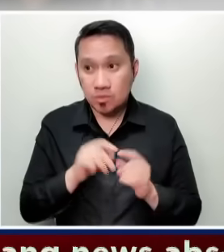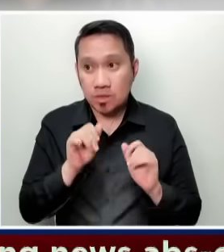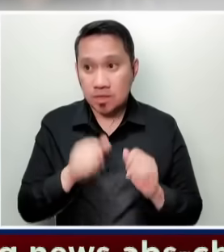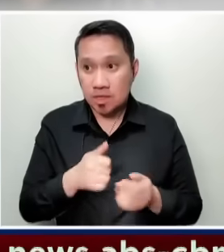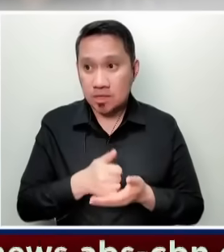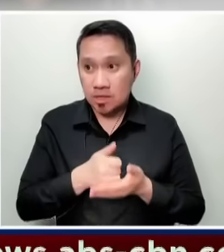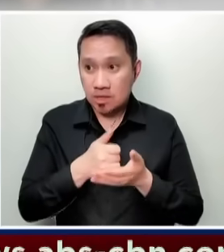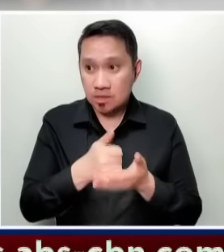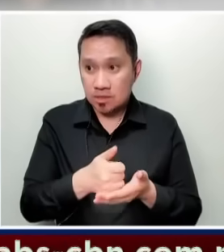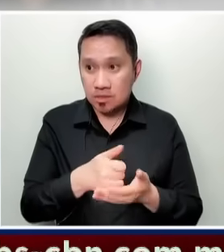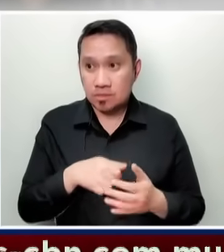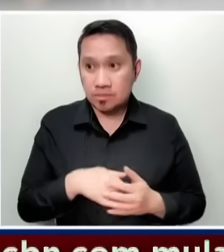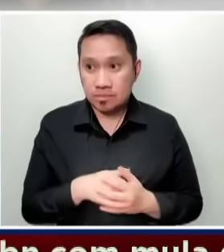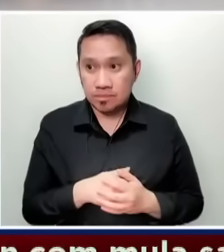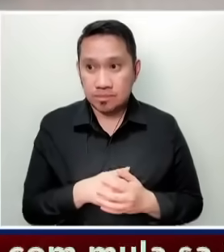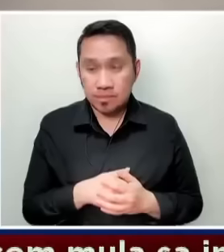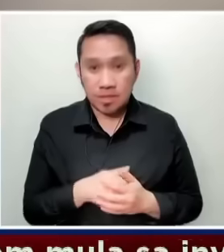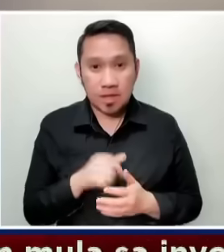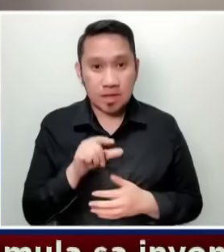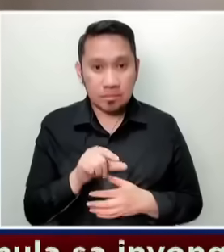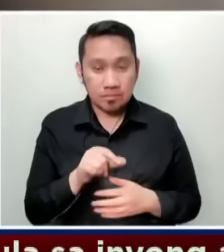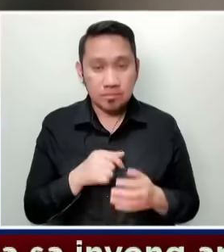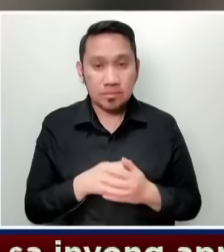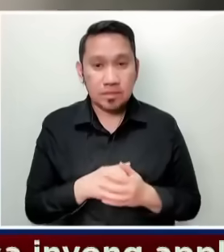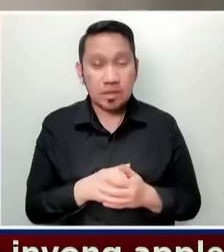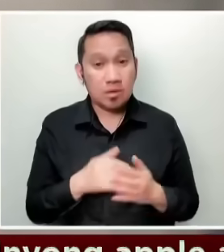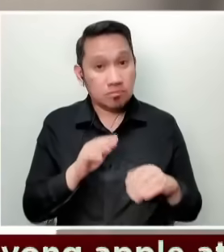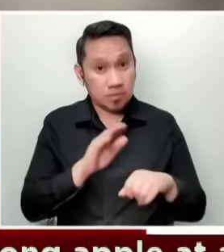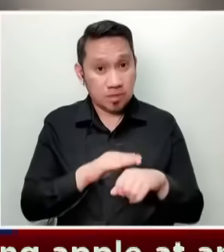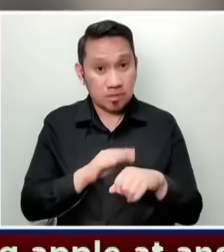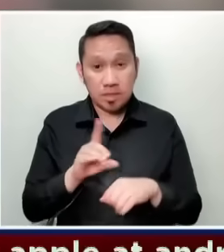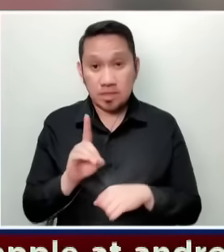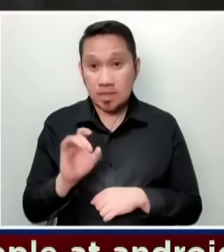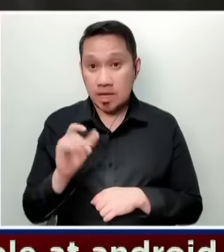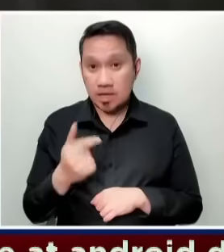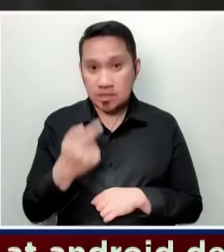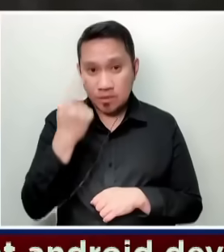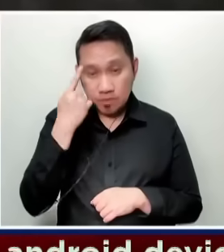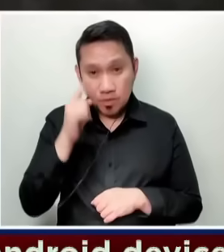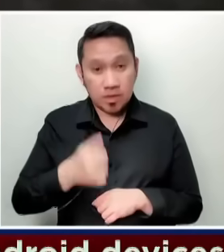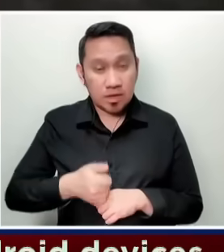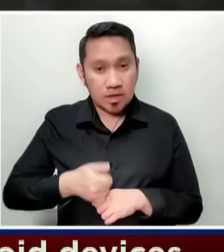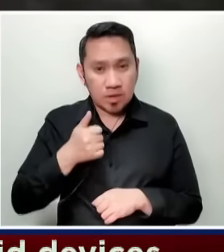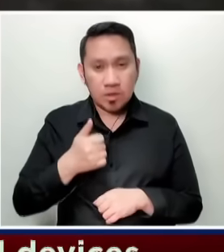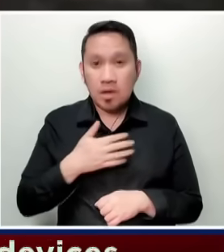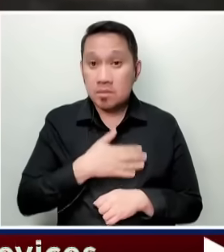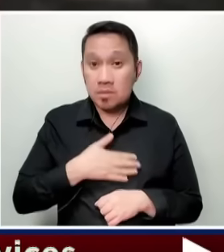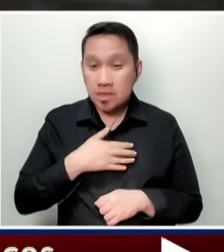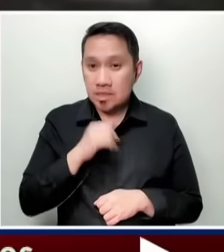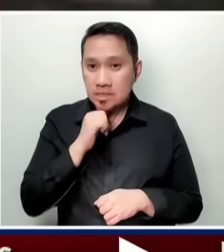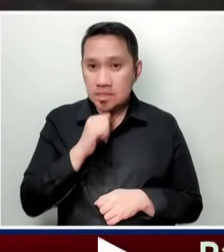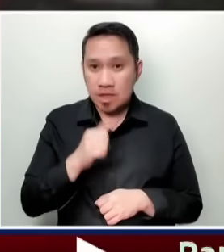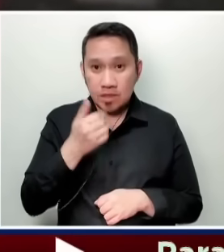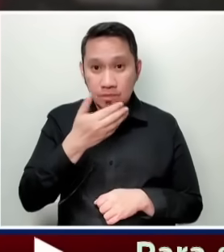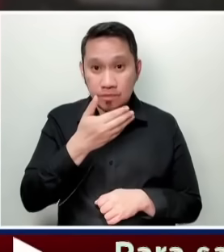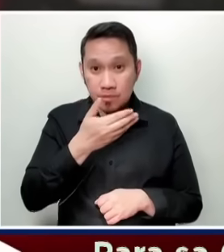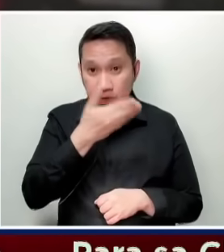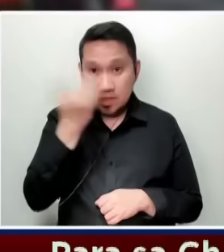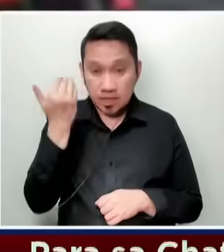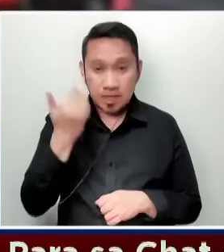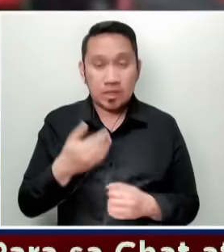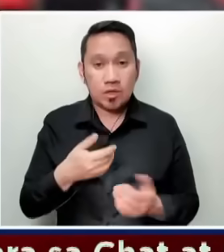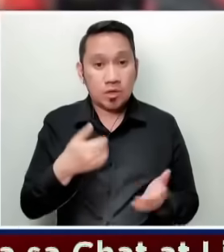at maging sa mga kandidato at botante. Paalala ng DILG sa mga nanalo, huwag kalimutang pirmahan ang turnover